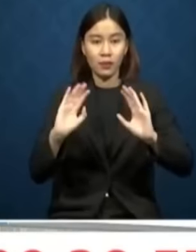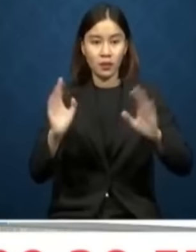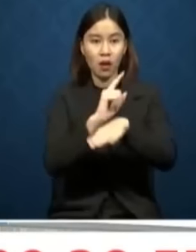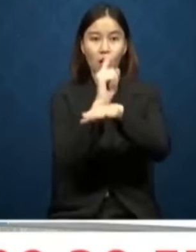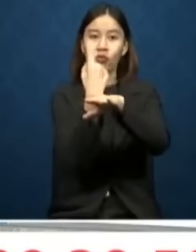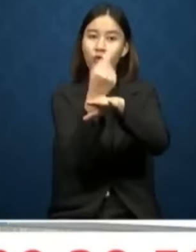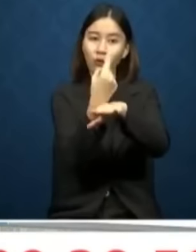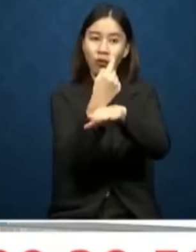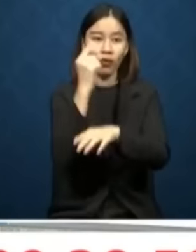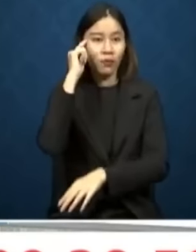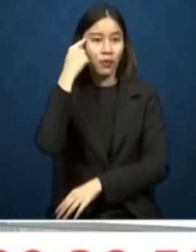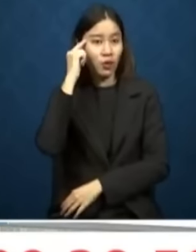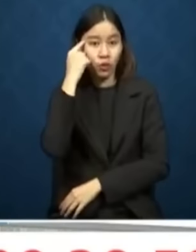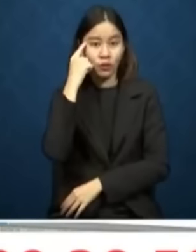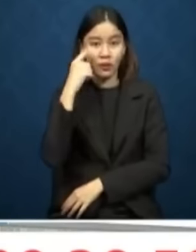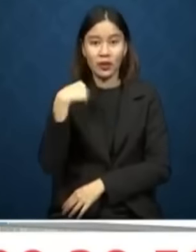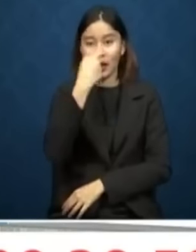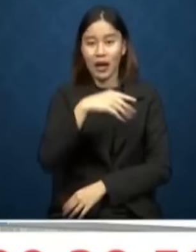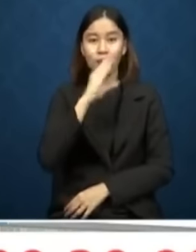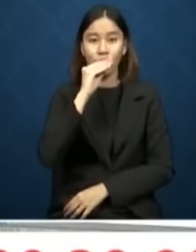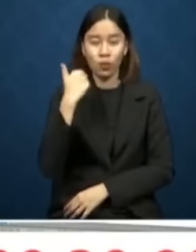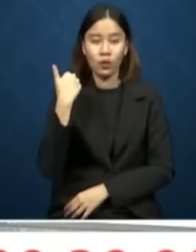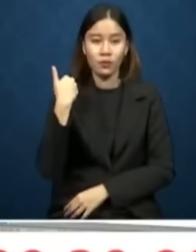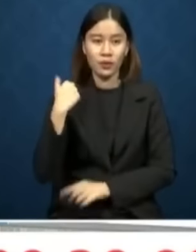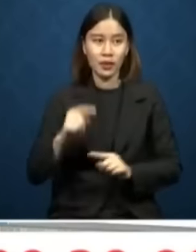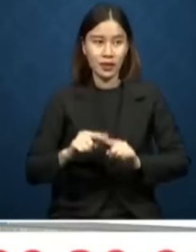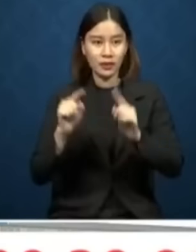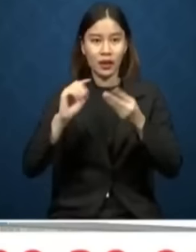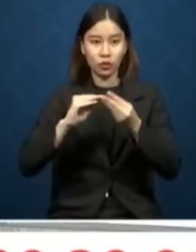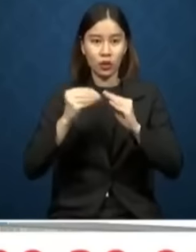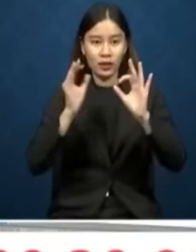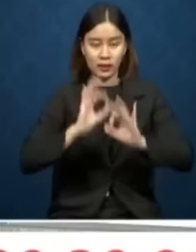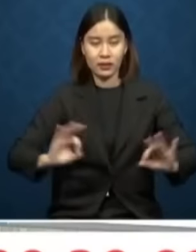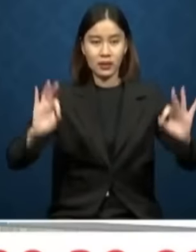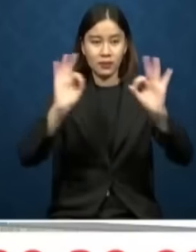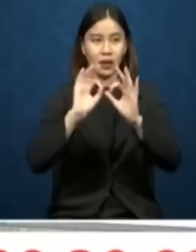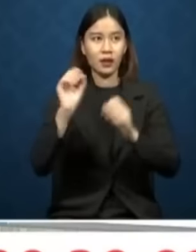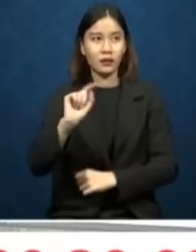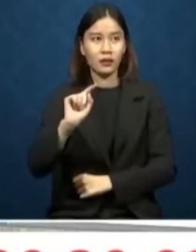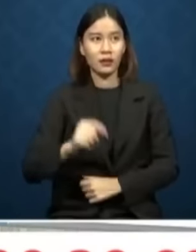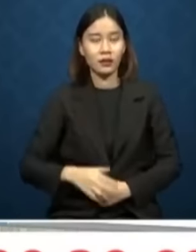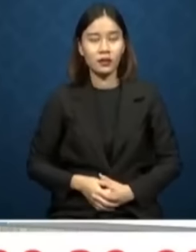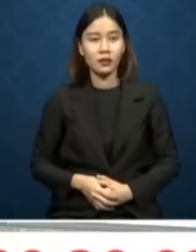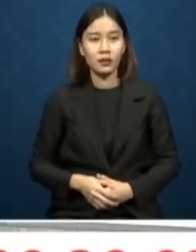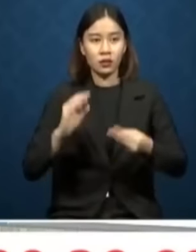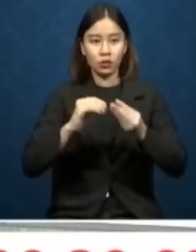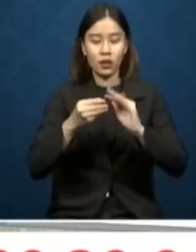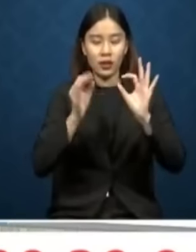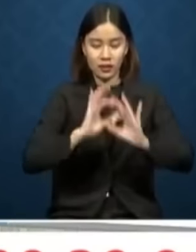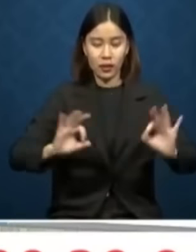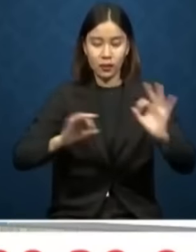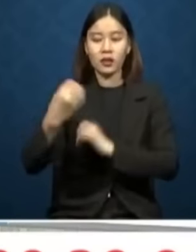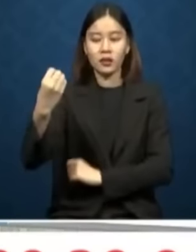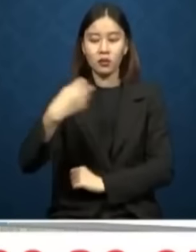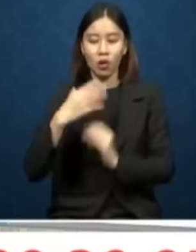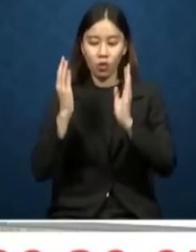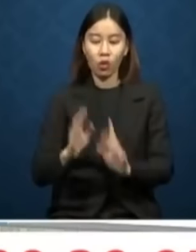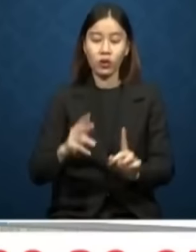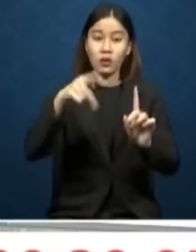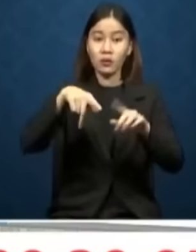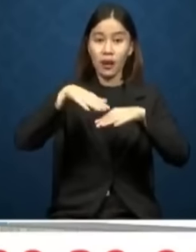เตอร์หรือเปล่าไม่ทราบมีคนลืออย่างนั้นนะครับแต่ตัวเลขสำคัญครับตัวเลขสำคัญที่ท่านบอกว่ามีคนเป็นพัน